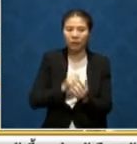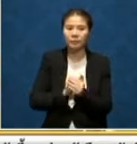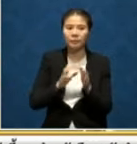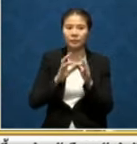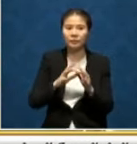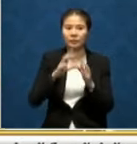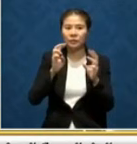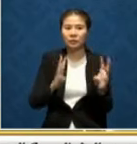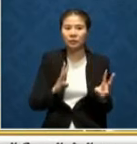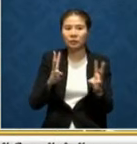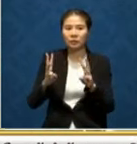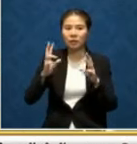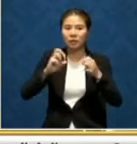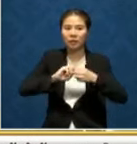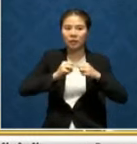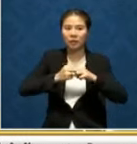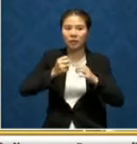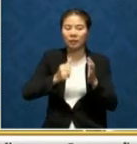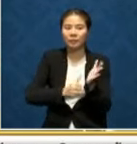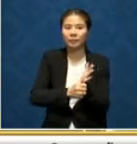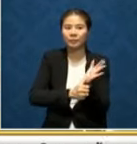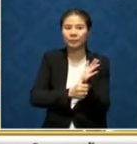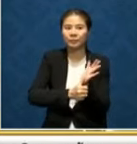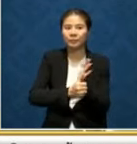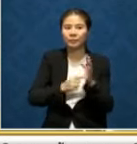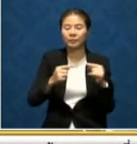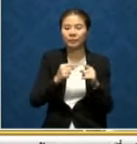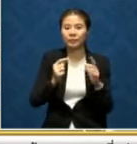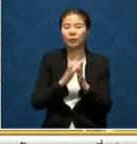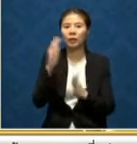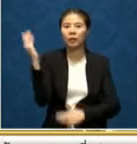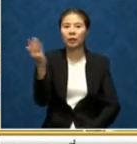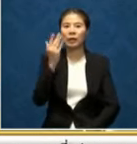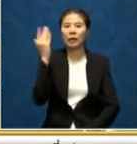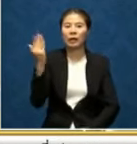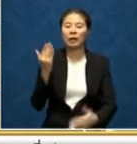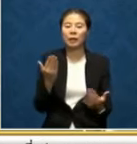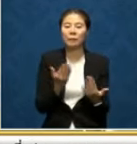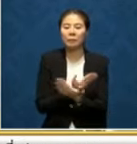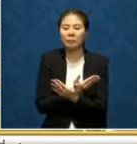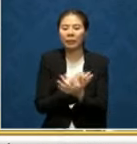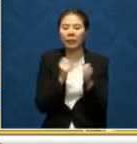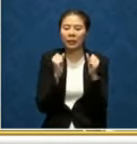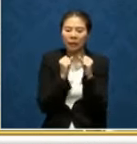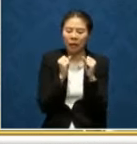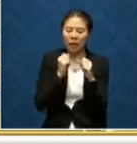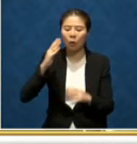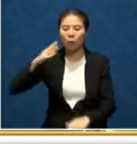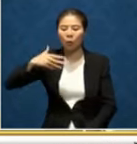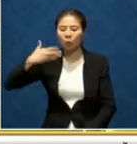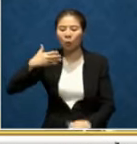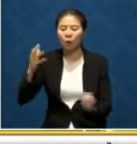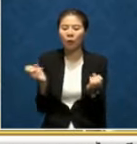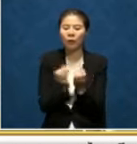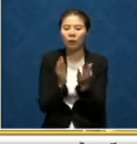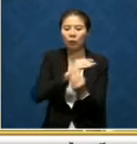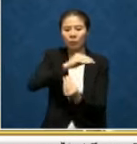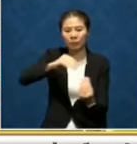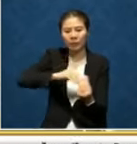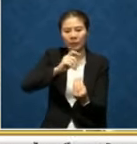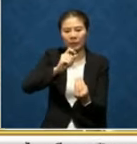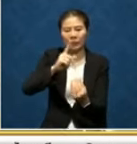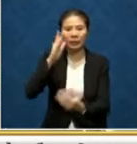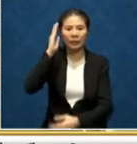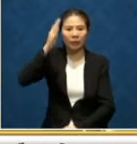แก้ปัญหาและการรับมือการเปลี่ยนแปลงสภาพภูมิอากาศที่คาดว่าจะก่อความเสียหายทางเศรษฐกิจที่สูงมากใน